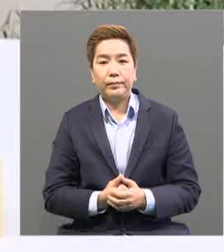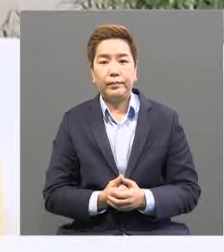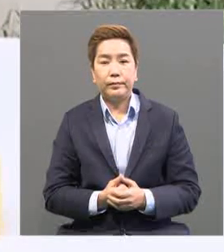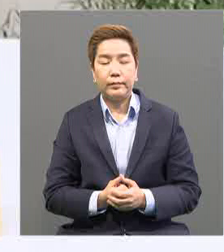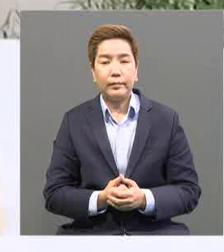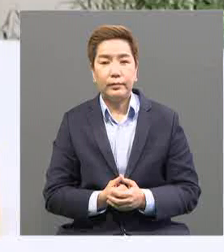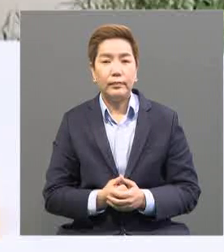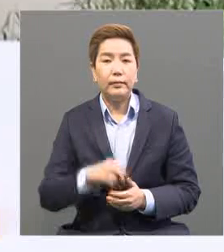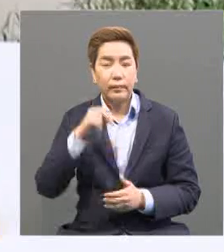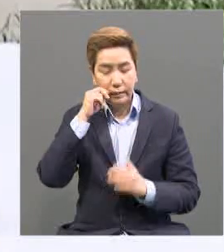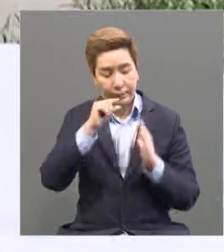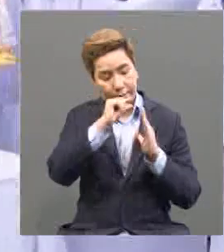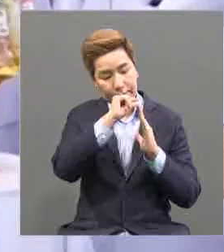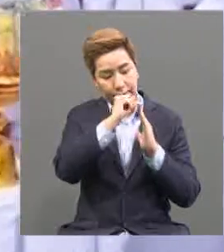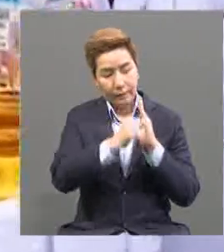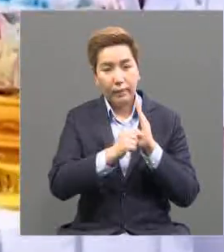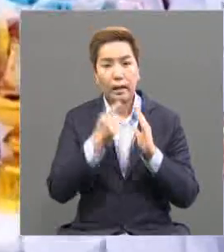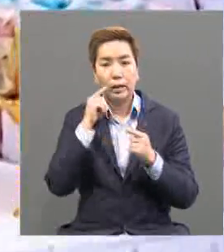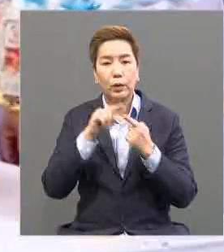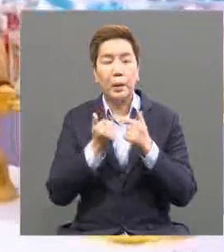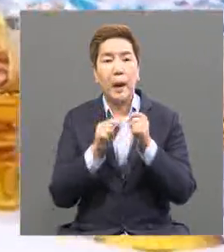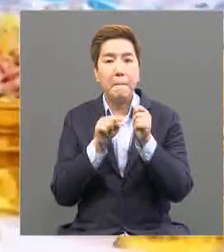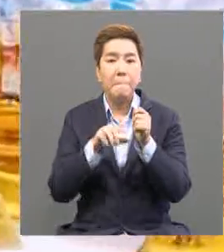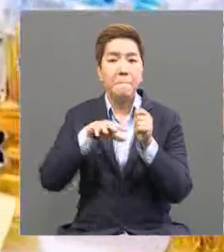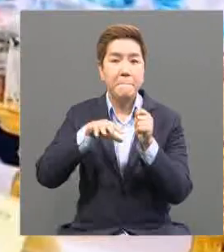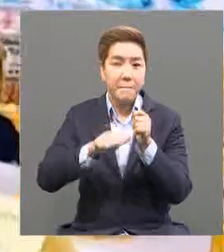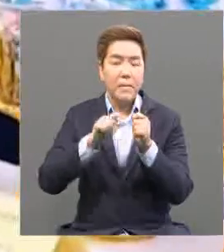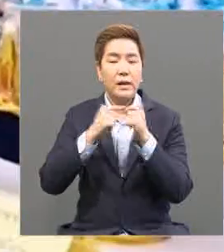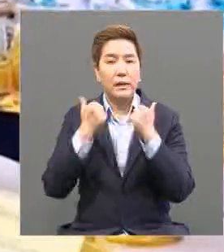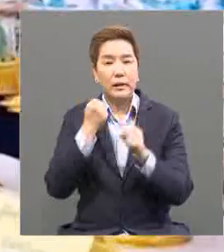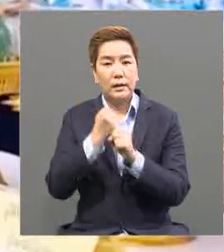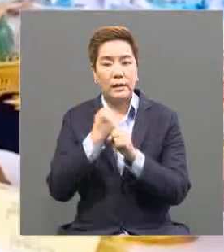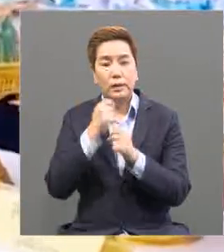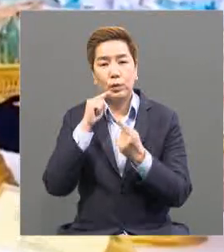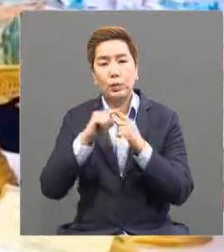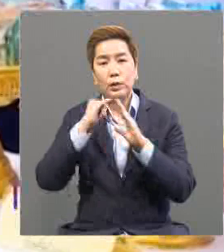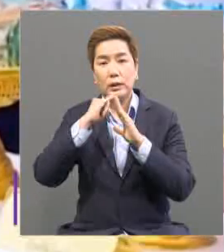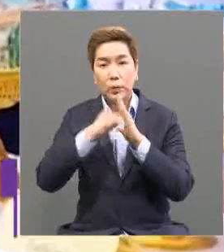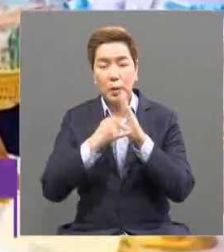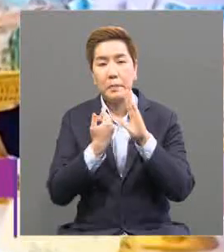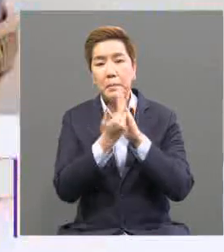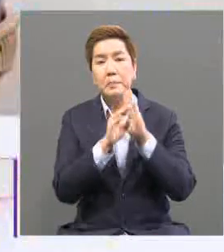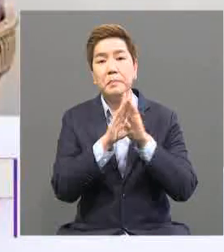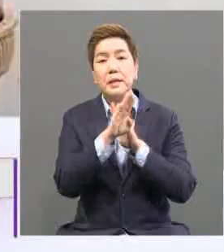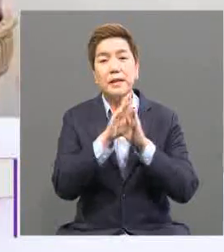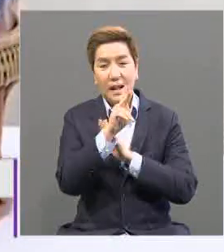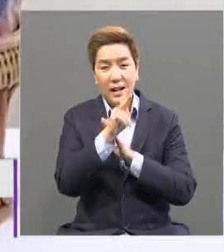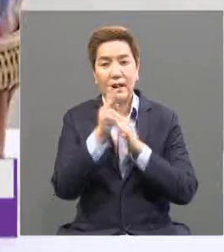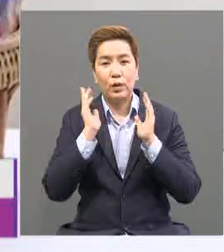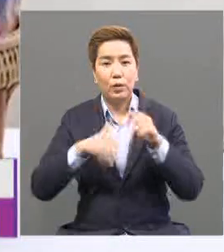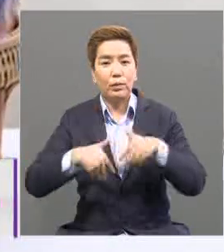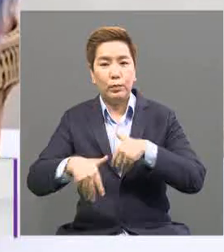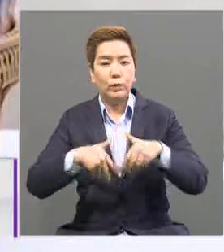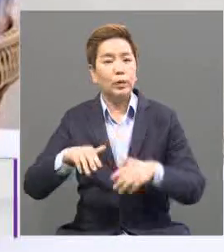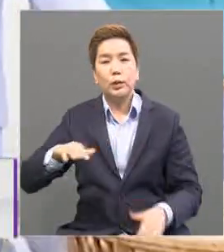ส่วนที่บริเวณริมโขงถนนข้าวเม่าในเขตเทศบาลเมืองบึงกาฬผู้ว่าราชการจังหวัดนำข้าราชการและประ